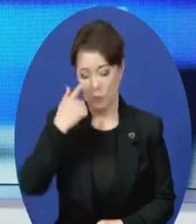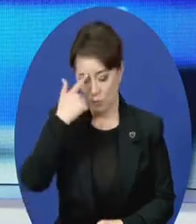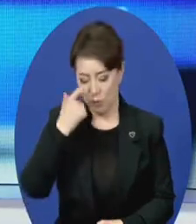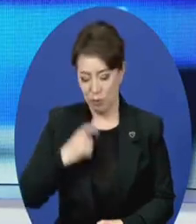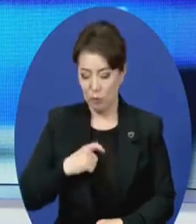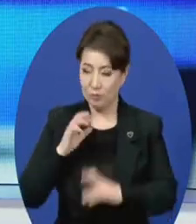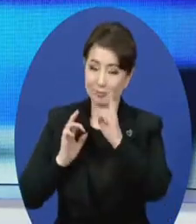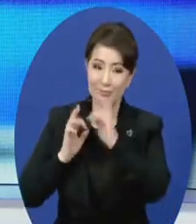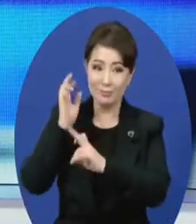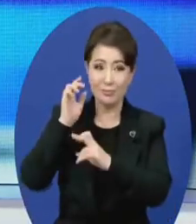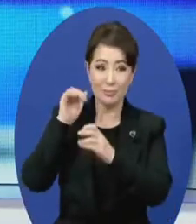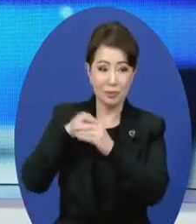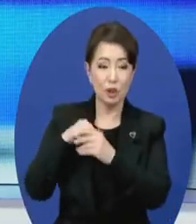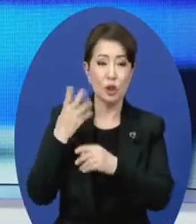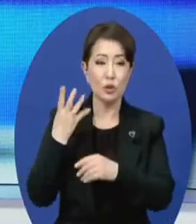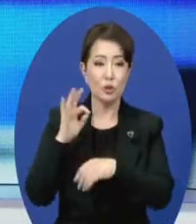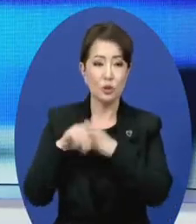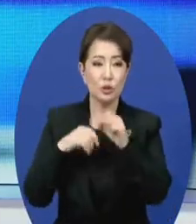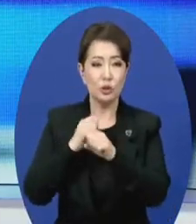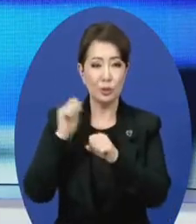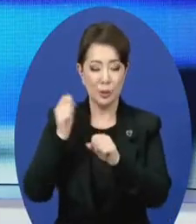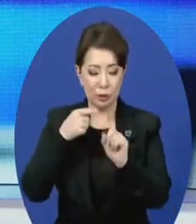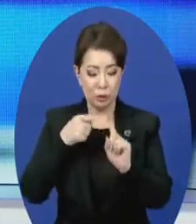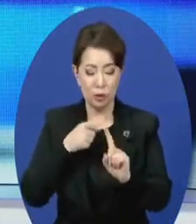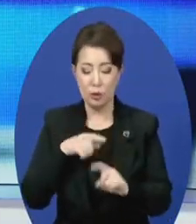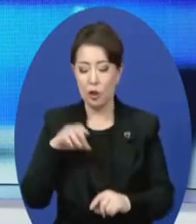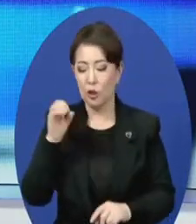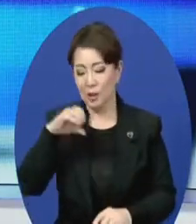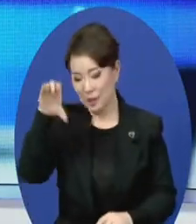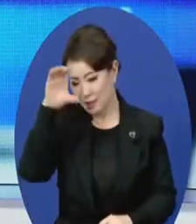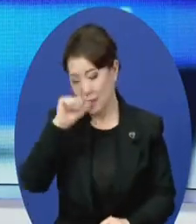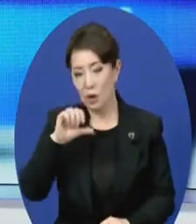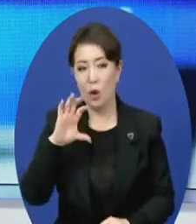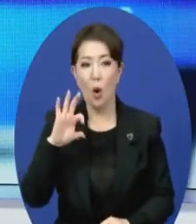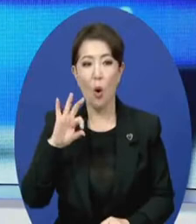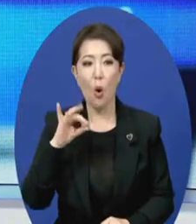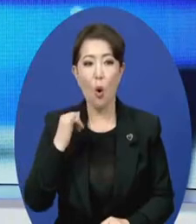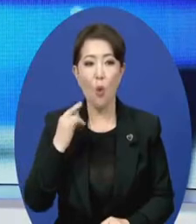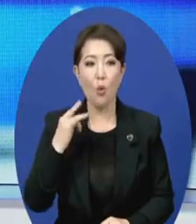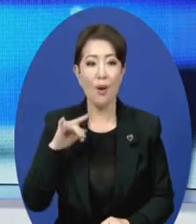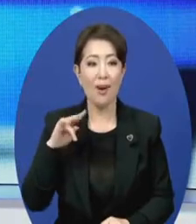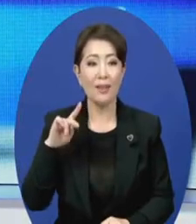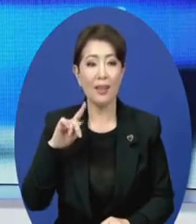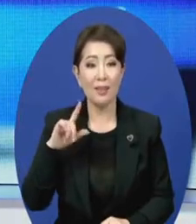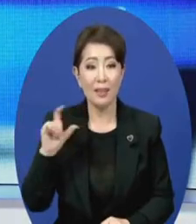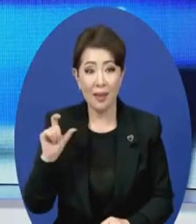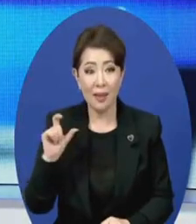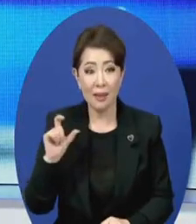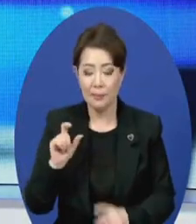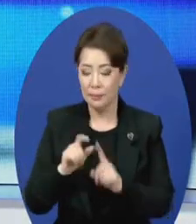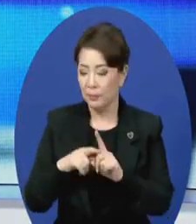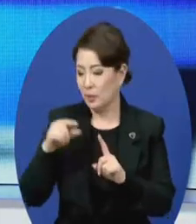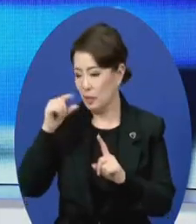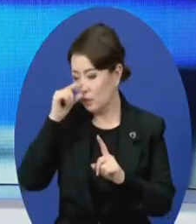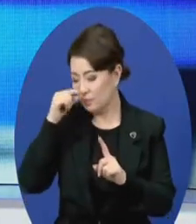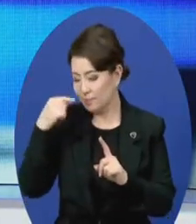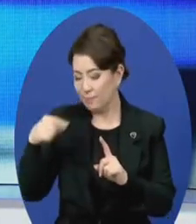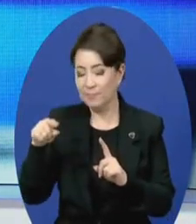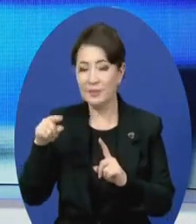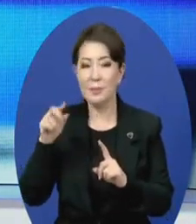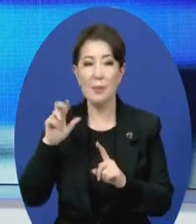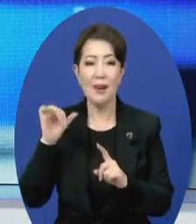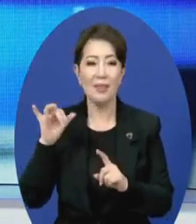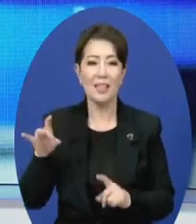Монгол хүн сансарт ниссний 40 жилийн яг тохиолдуулаад ерөнхий сайд оюун Эрдэнэ бүгд найрамд Монгол ард улс хуучнаар зөвлөлт холбоот улсын баатар